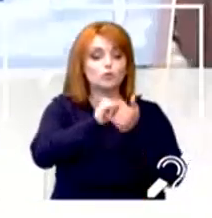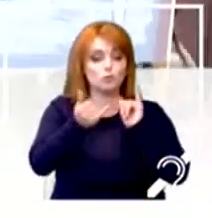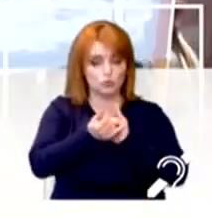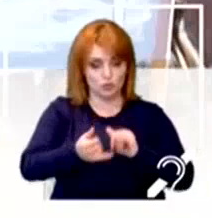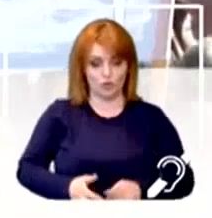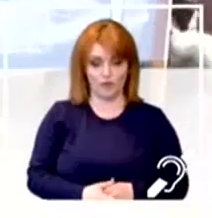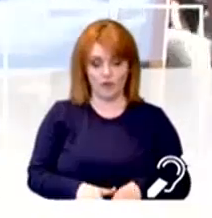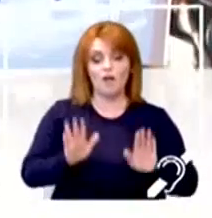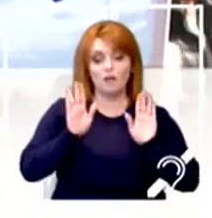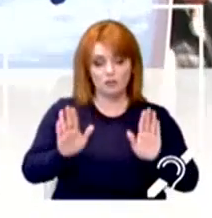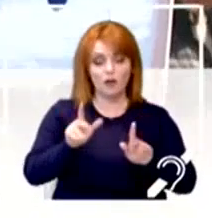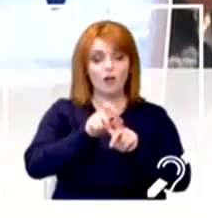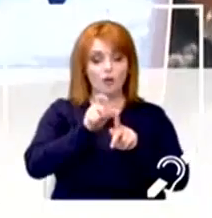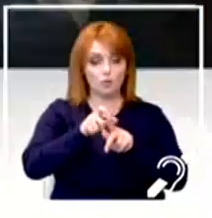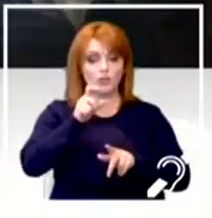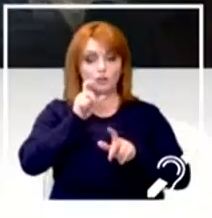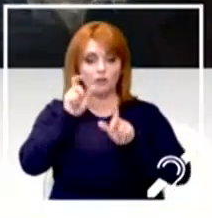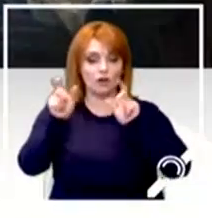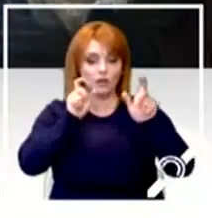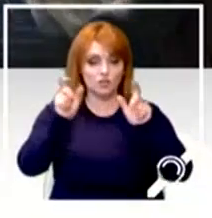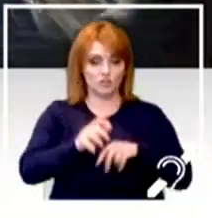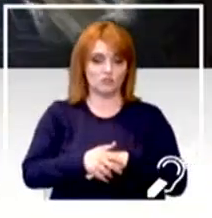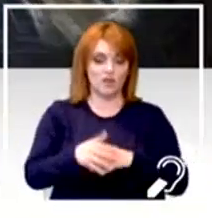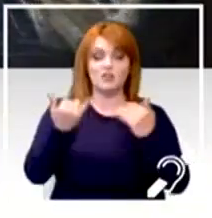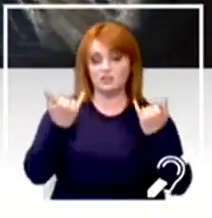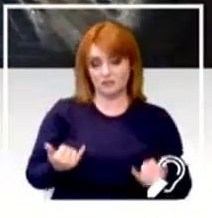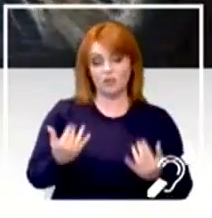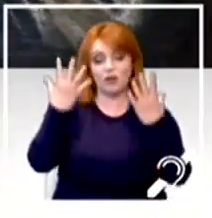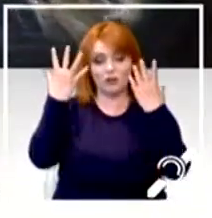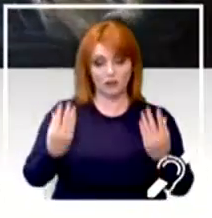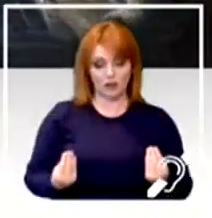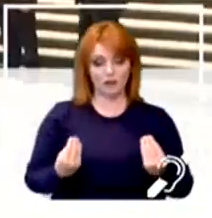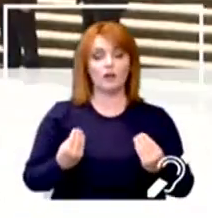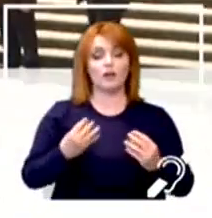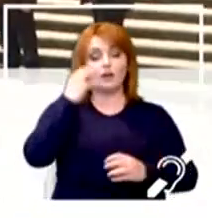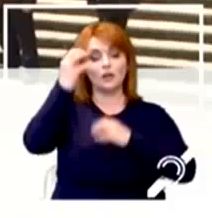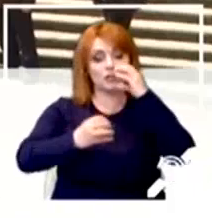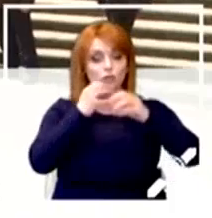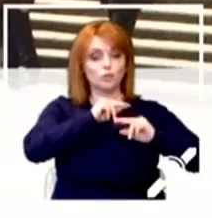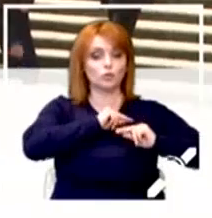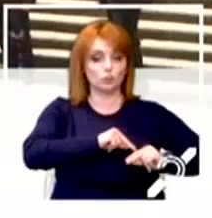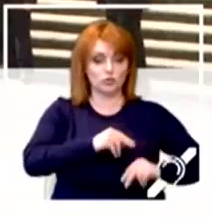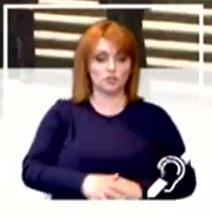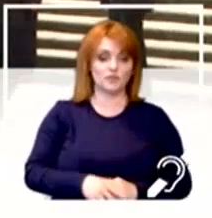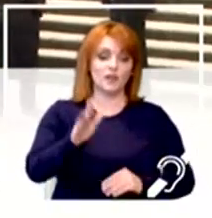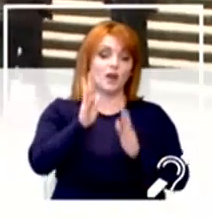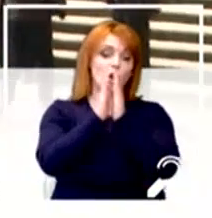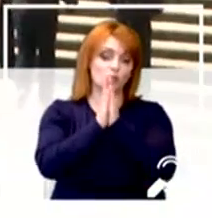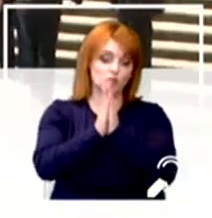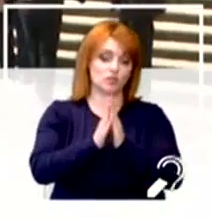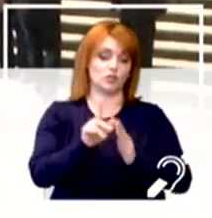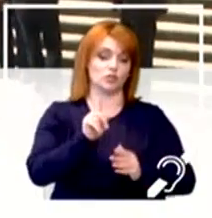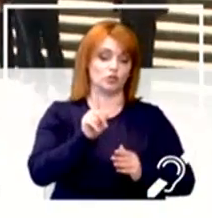Ziua Internațională a Muncii, zeci de oameni s-au adunat în fața Palatului Feroviarilor din Chișinău și au cerut respectarea